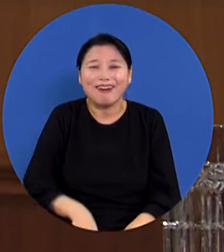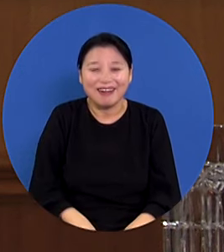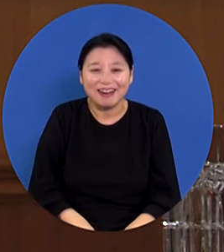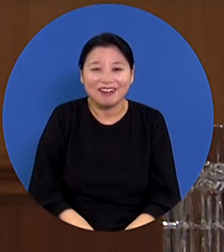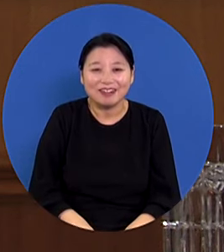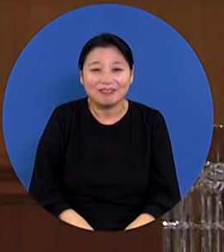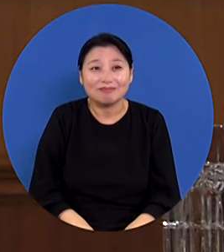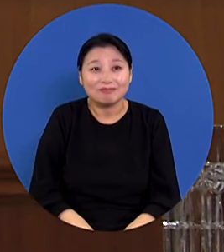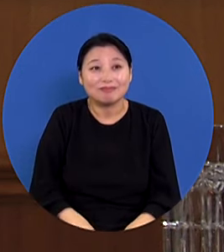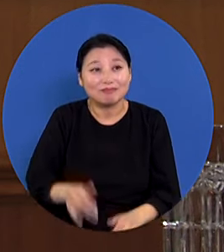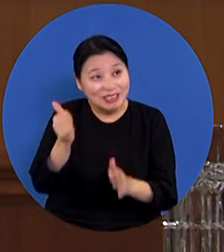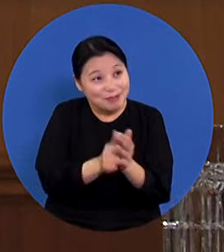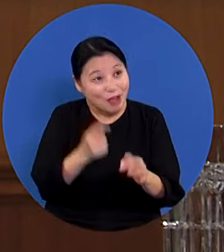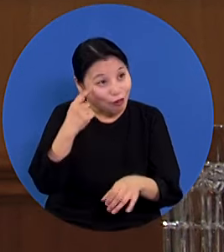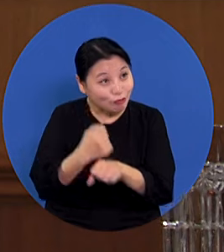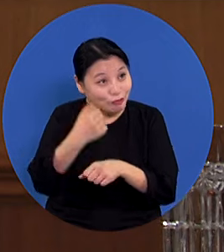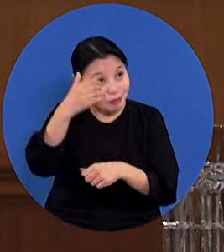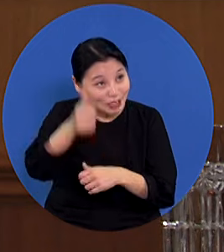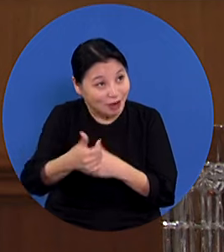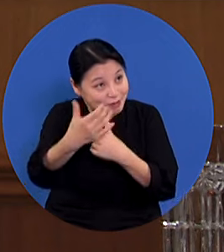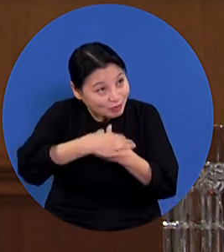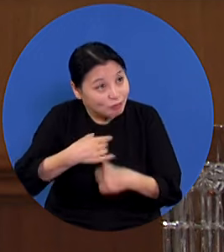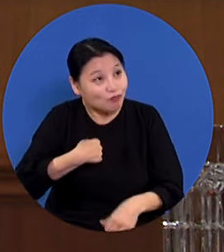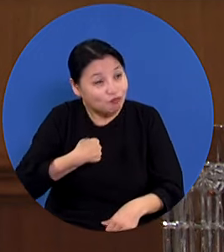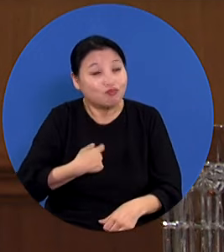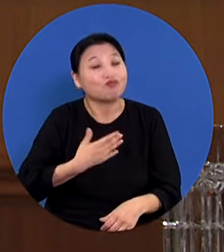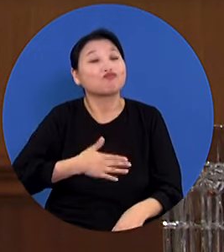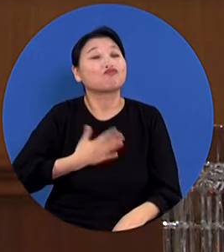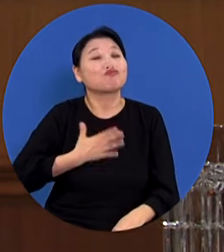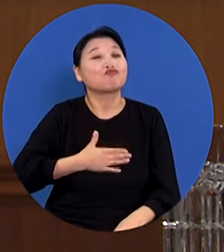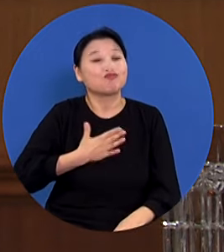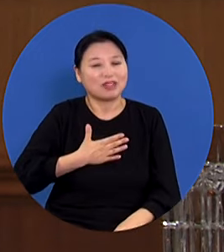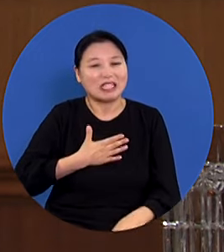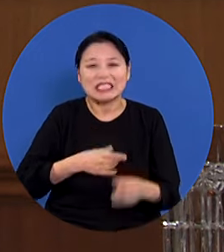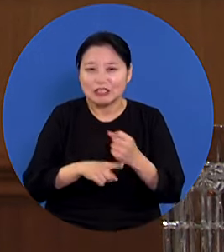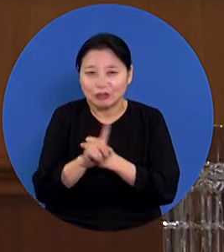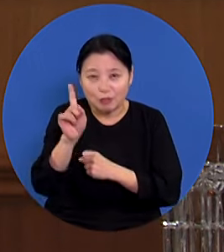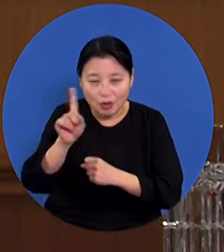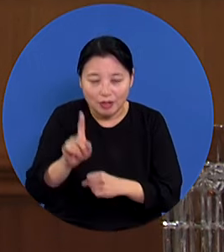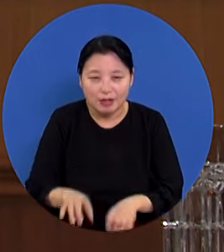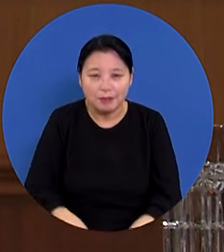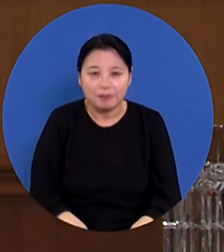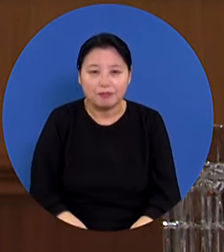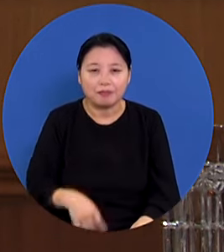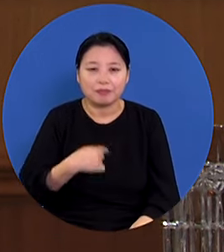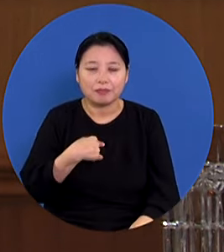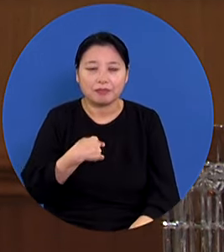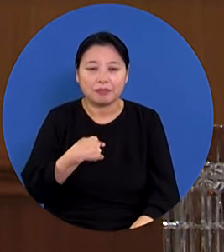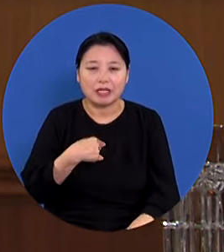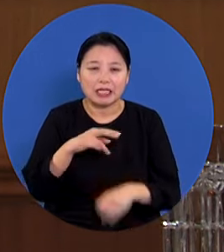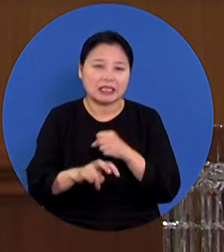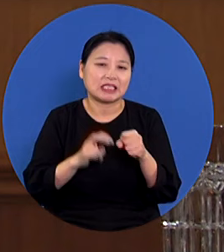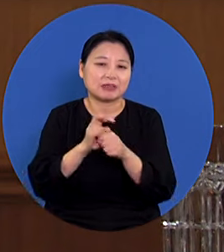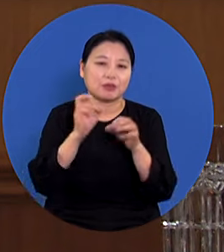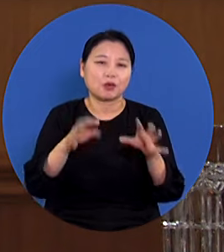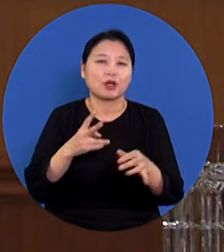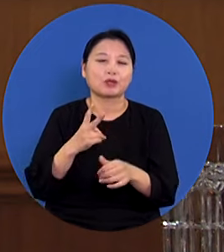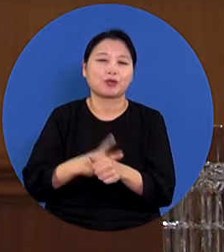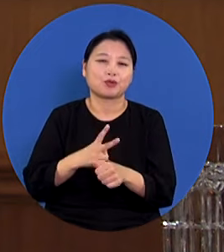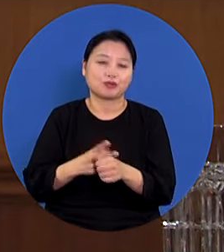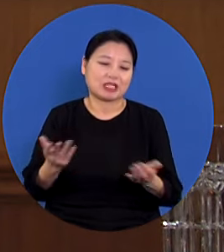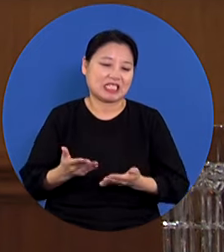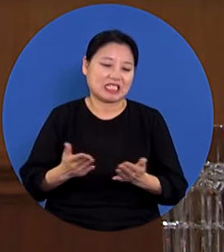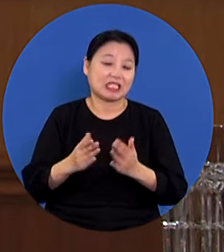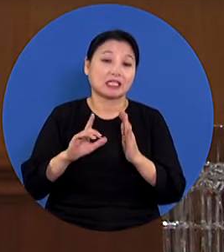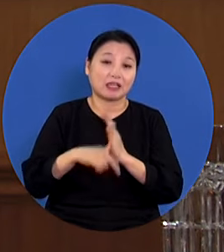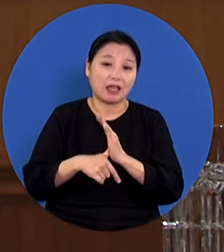되게 흔쾌히 저는 하겠습니다 했는데요. 그 이유가 제가 한 20년 가까이 교수 생활을